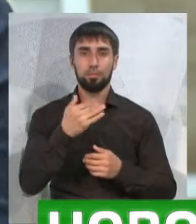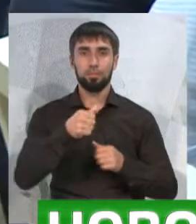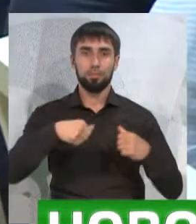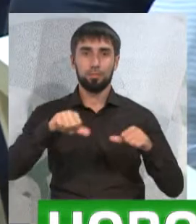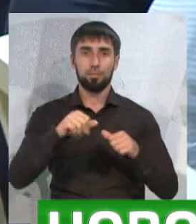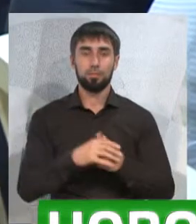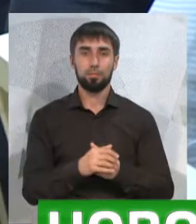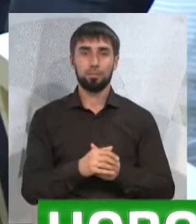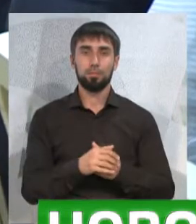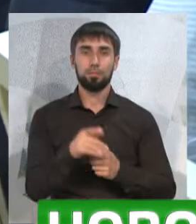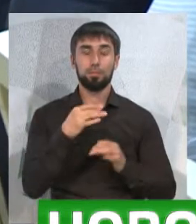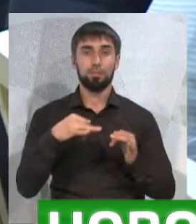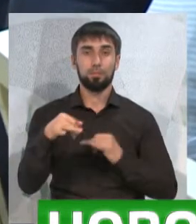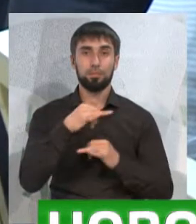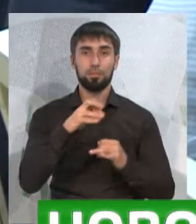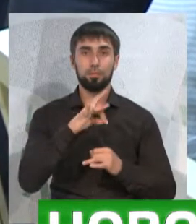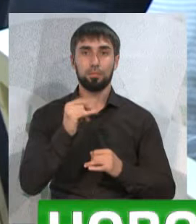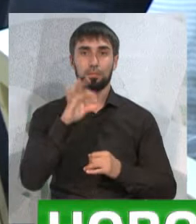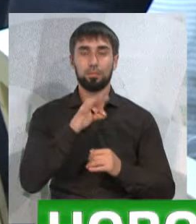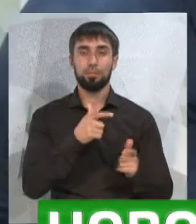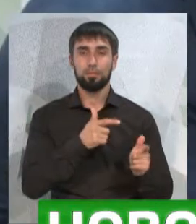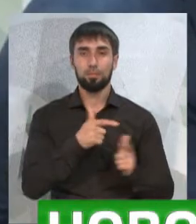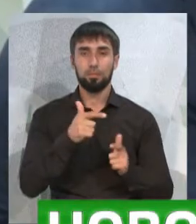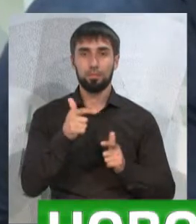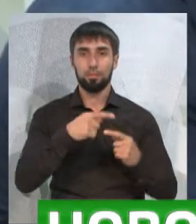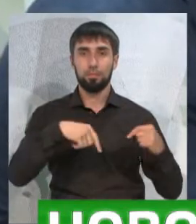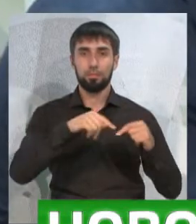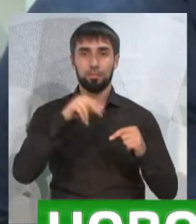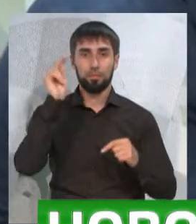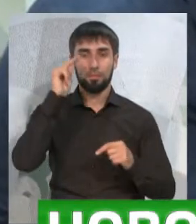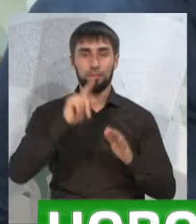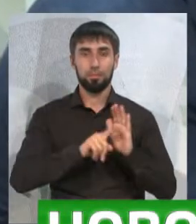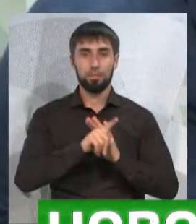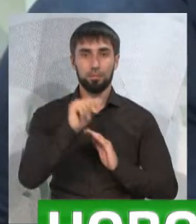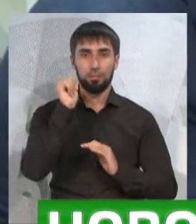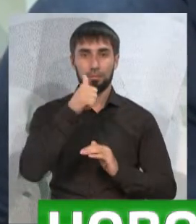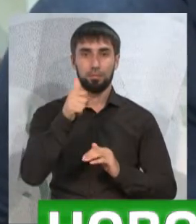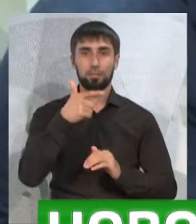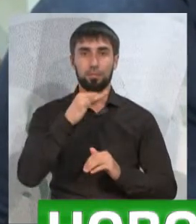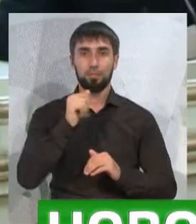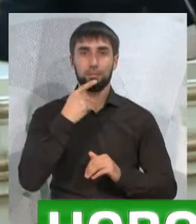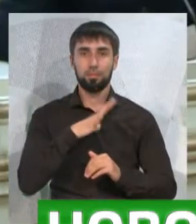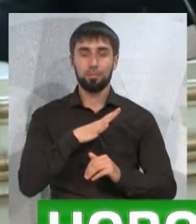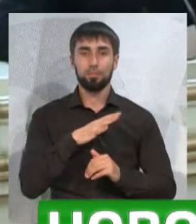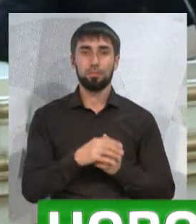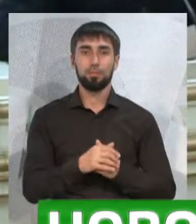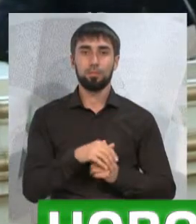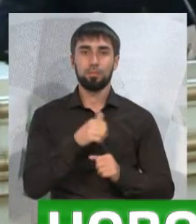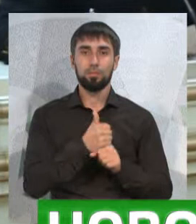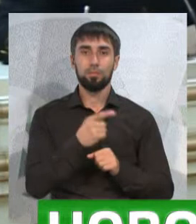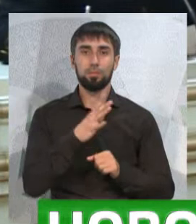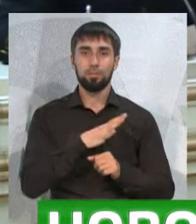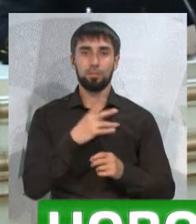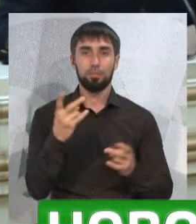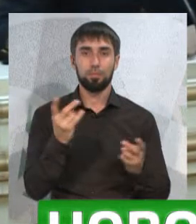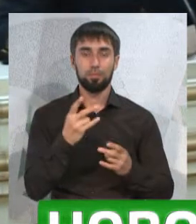комиссии. В ходе обсуждения мер по подготовке учреждений к началу учебного процесса глава региона подчеркнул, что приоритеты в этом году